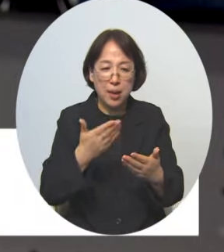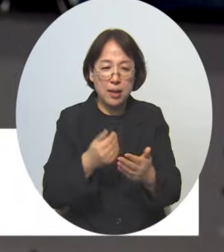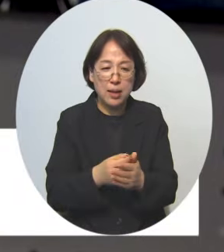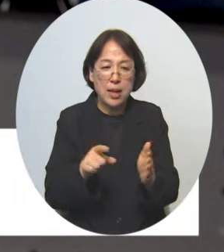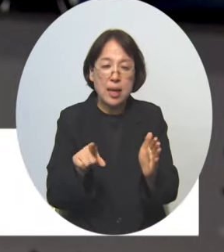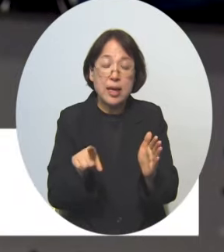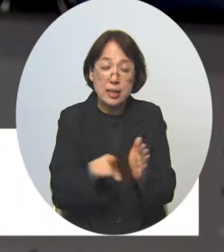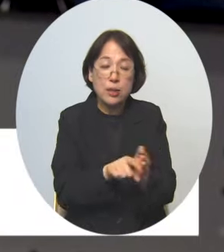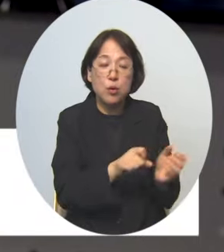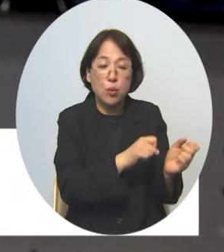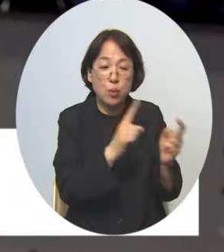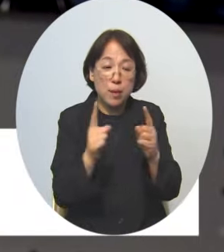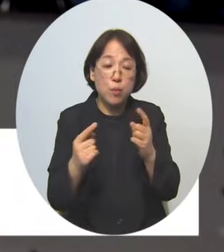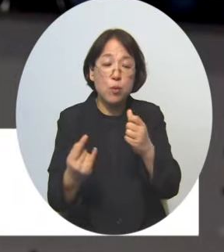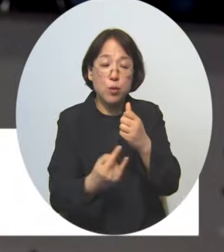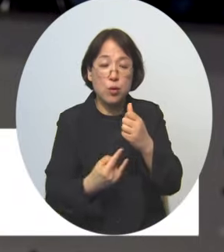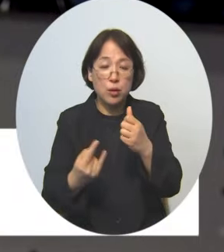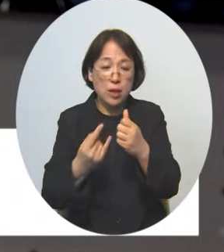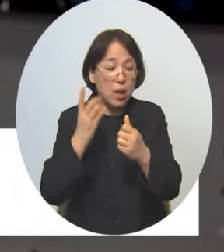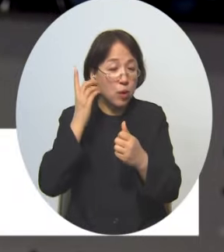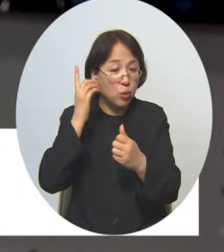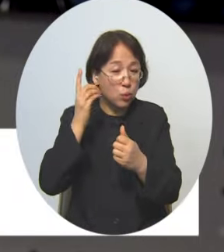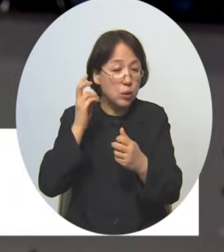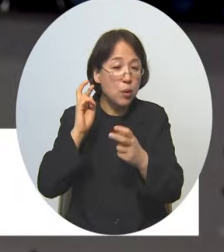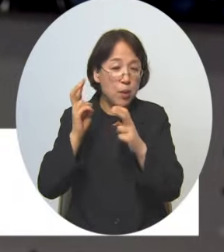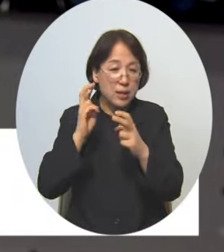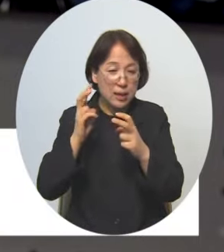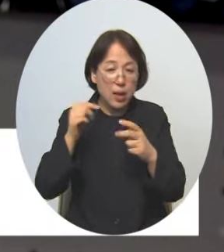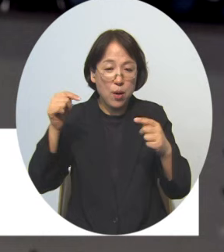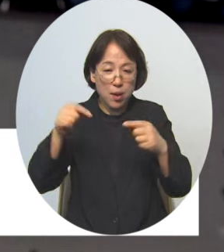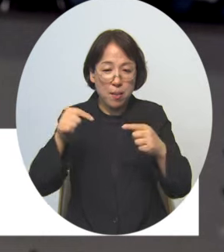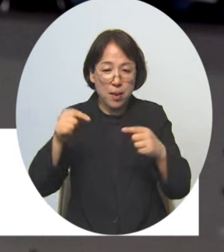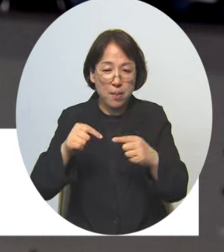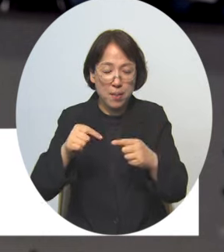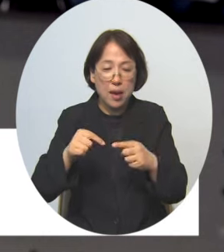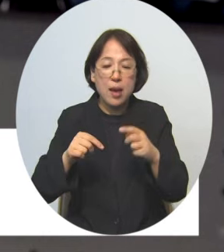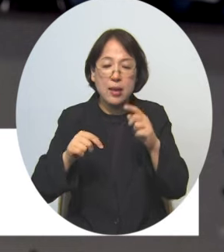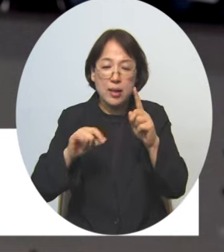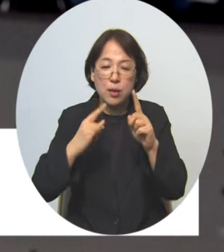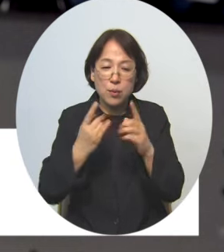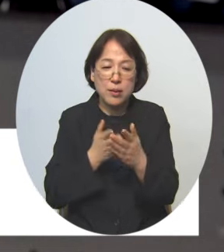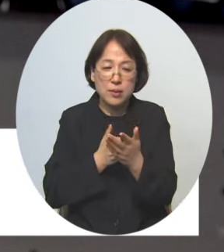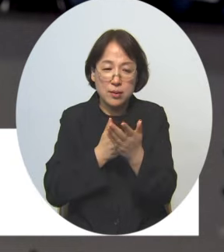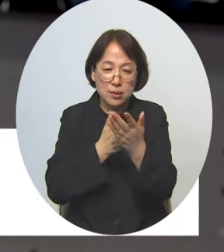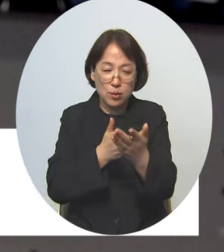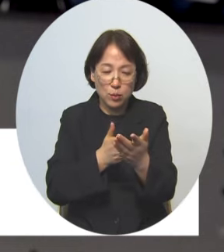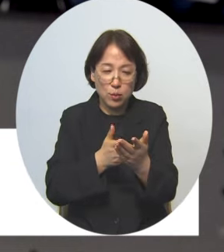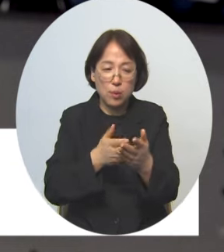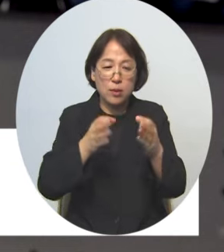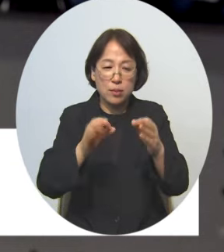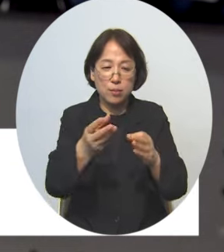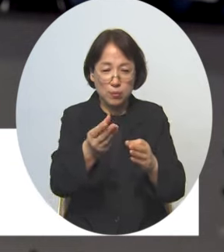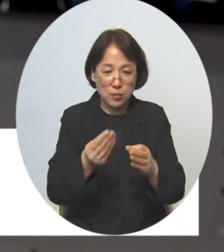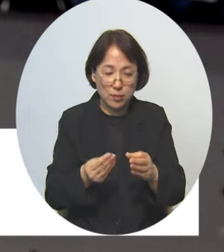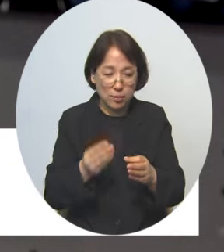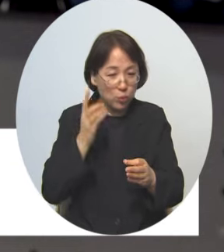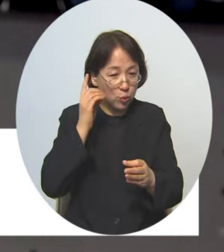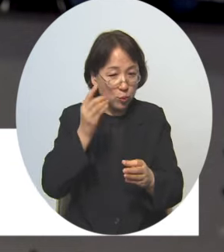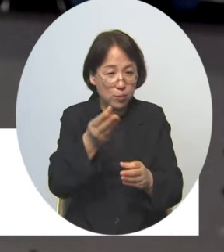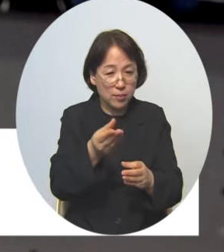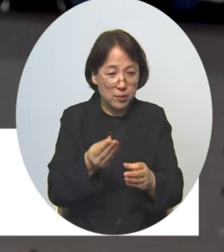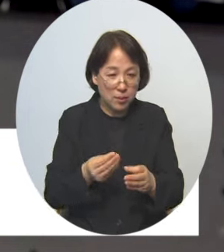신용회복위원회 및 통신업계와 긴밀히 협력하여 한 번의 신청으로 금융채무와